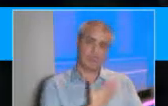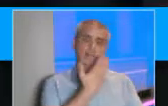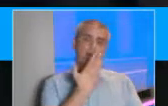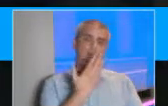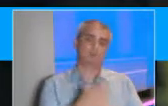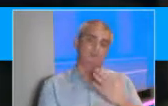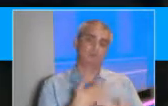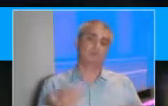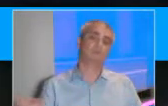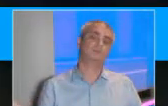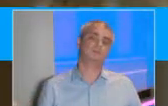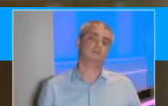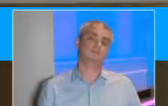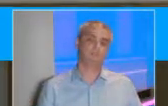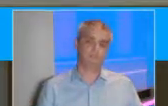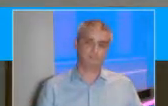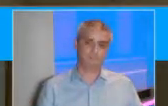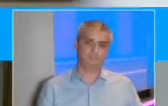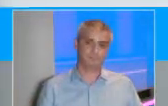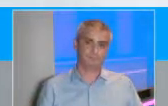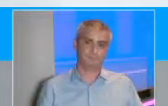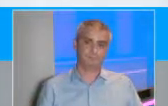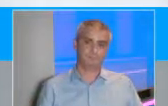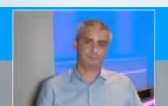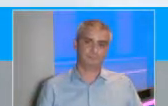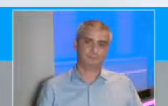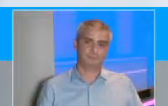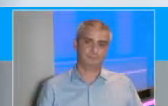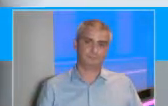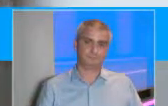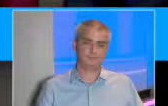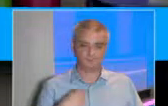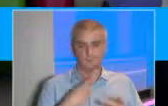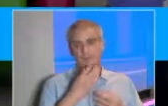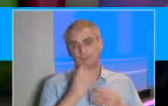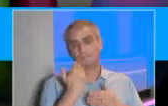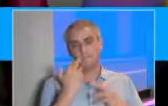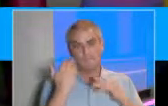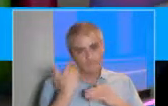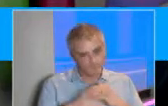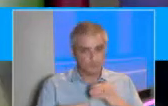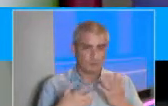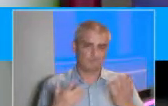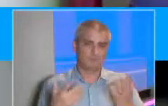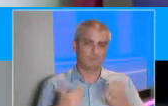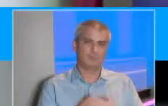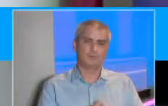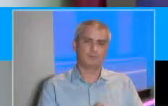את התודעה, איך מתמודדים עם זה? לא יודע, פתרונים, אני בטוח שמישהו